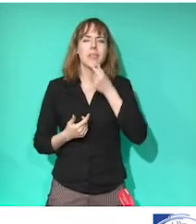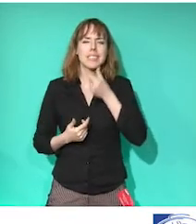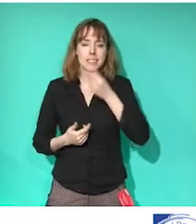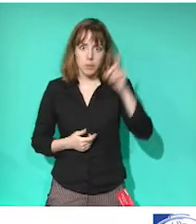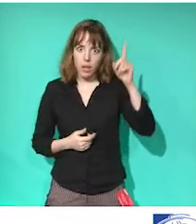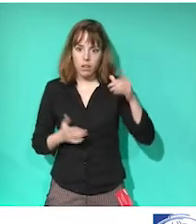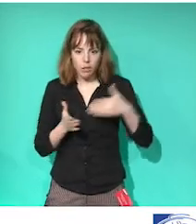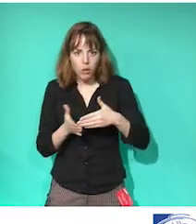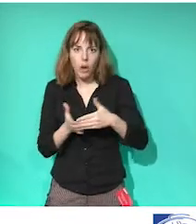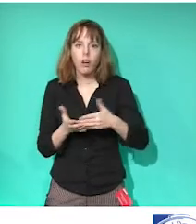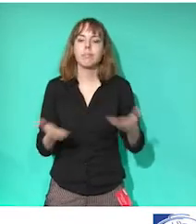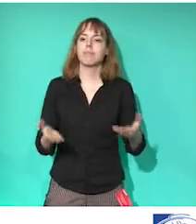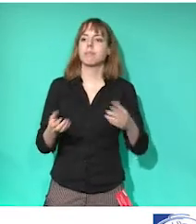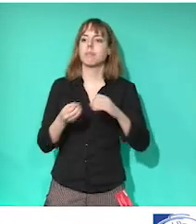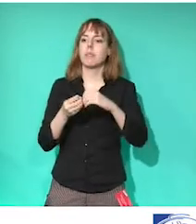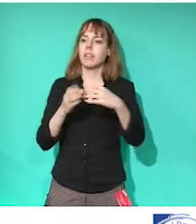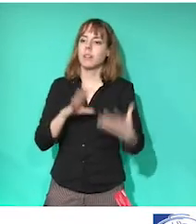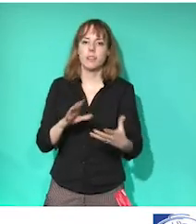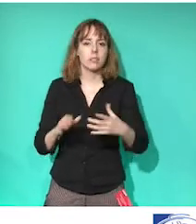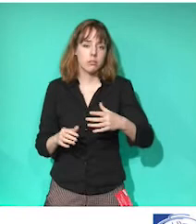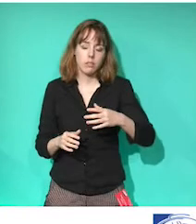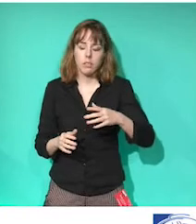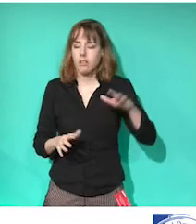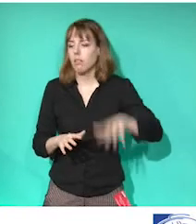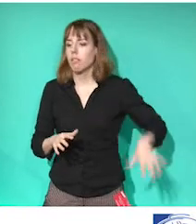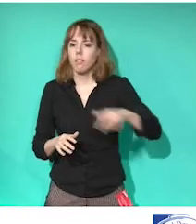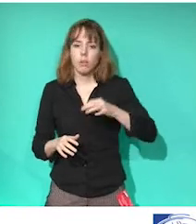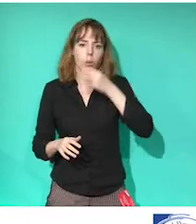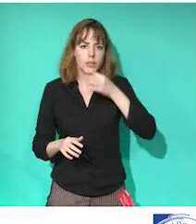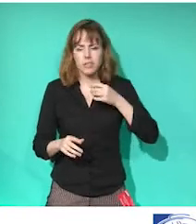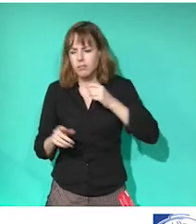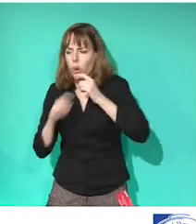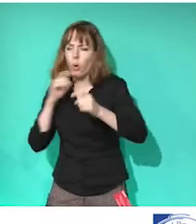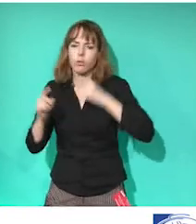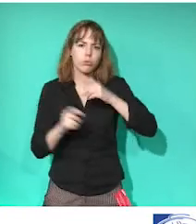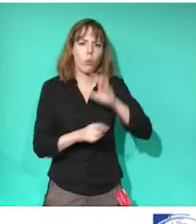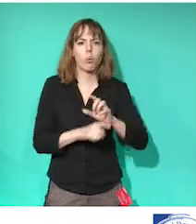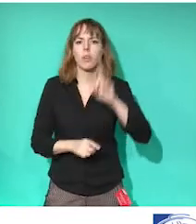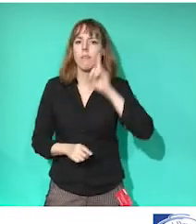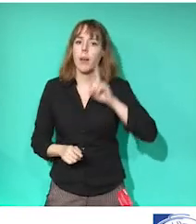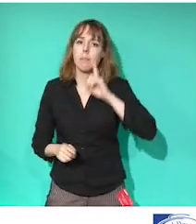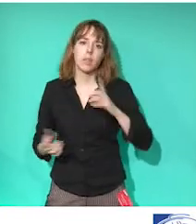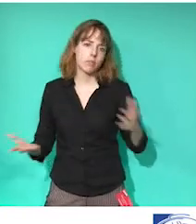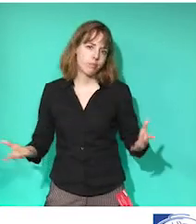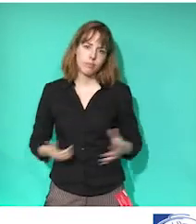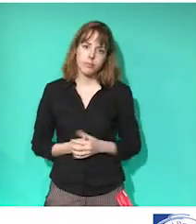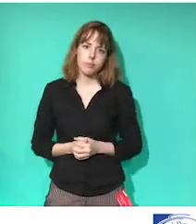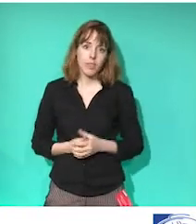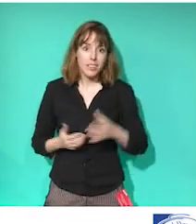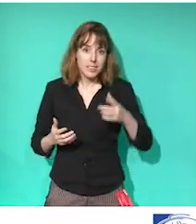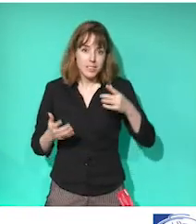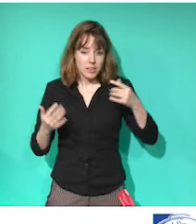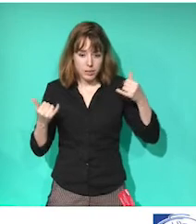temps qui ouvre un nouveau lieu, un nouvel espace de violence à l'encontre des femmes. Et donc c'est sans